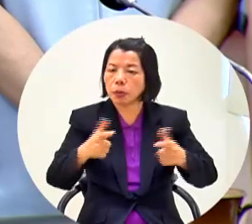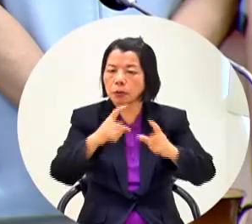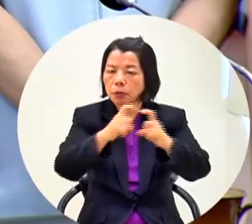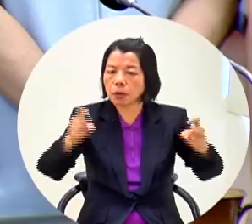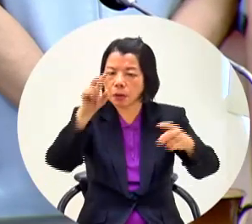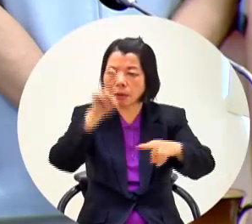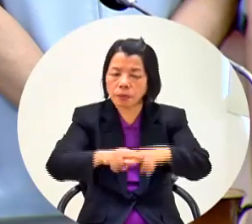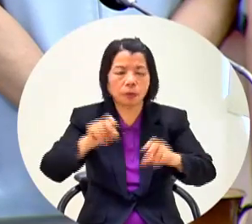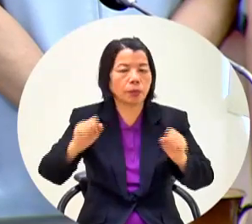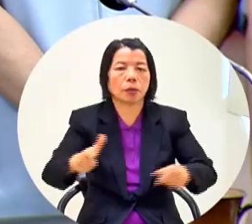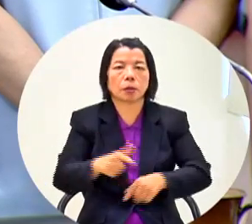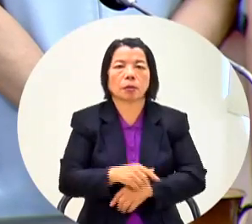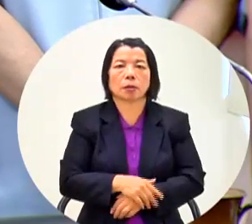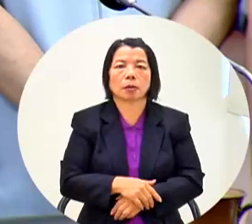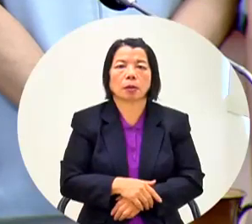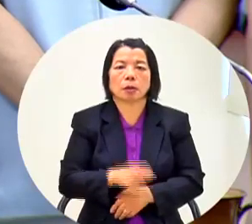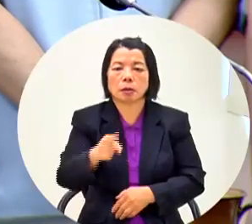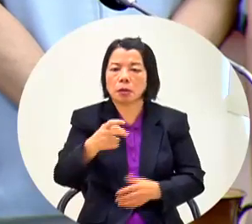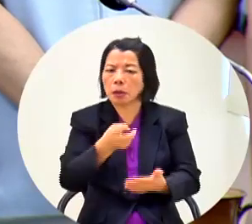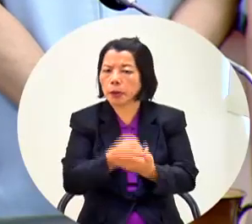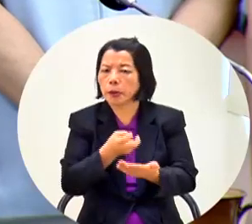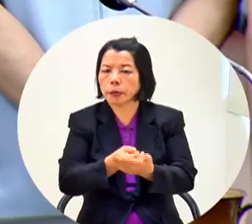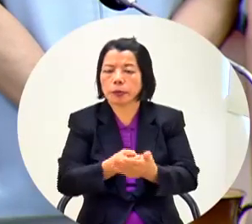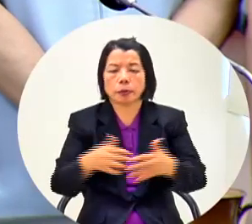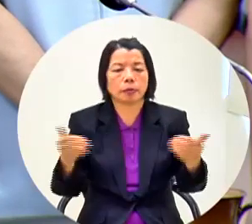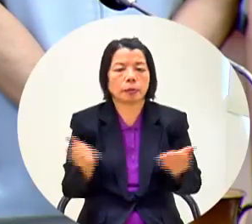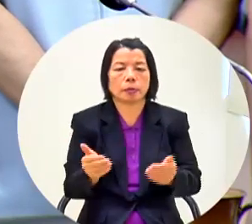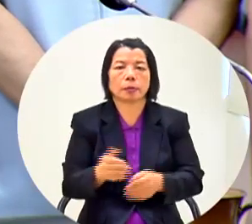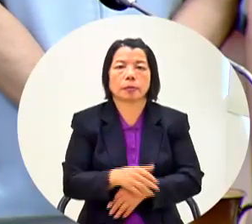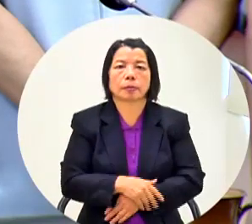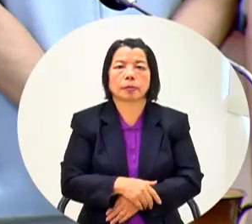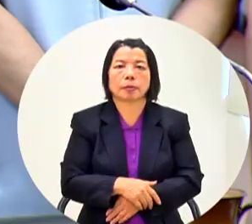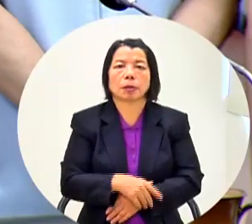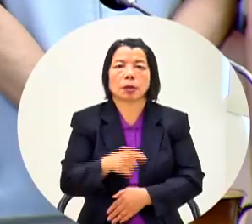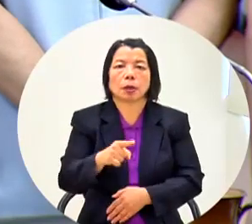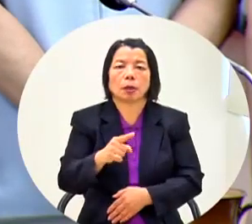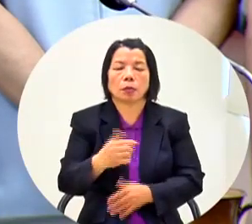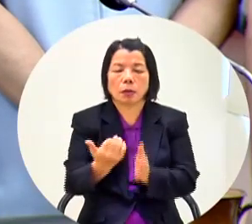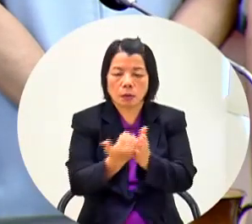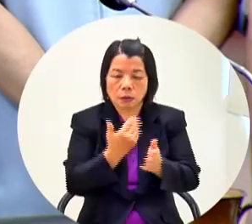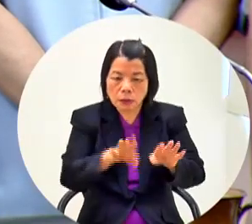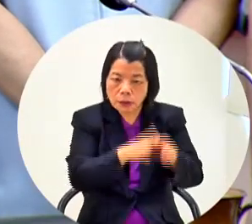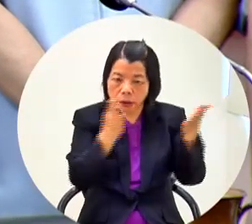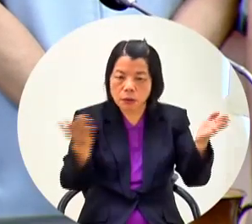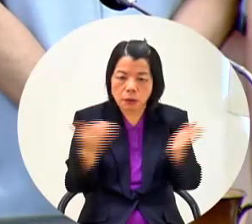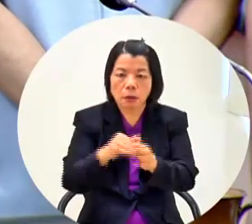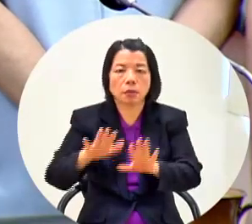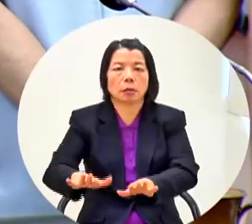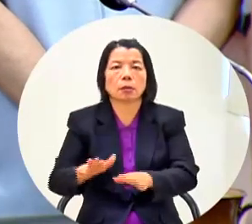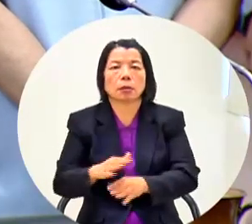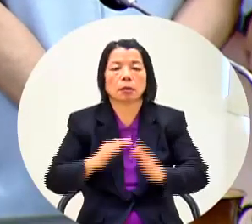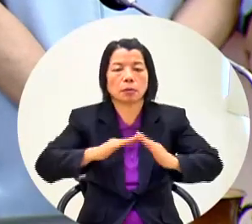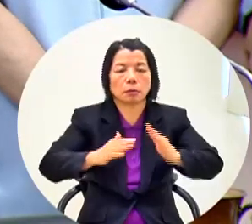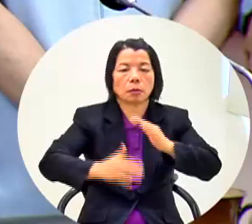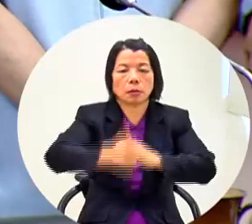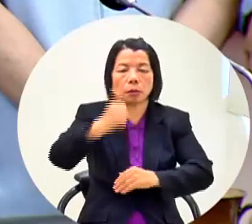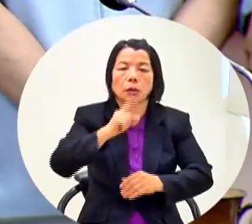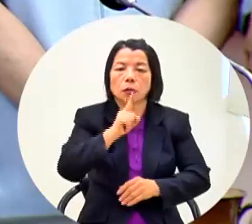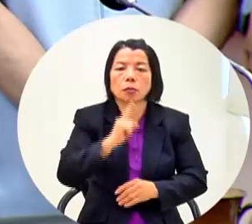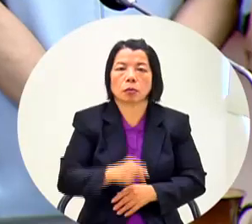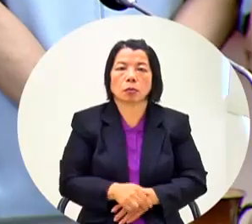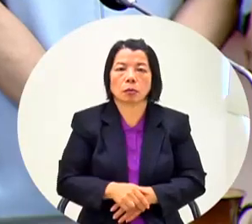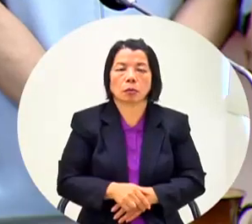城兵推这是一个多么严重的事情。我从开始到现在，我没有听过市长说封城二